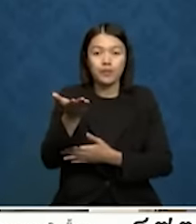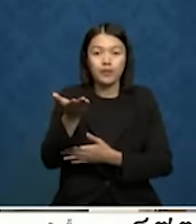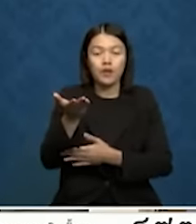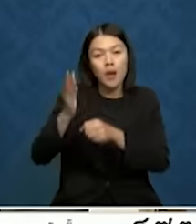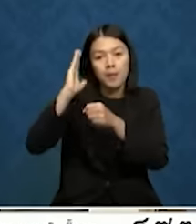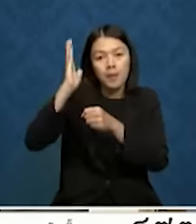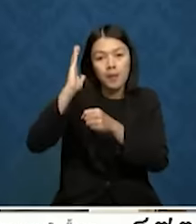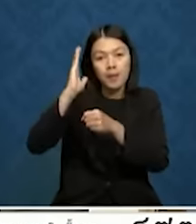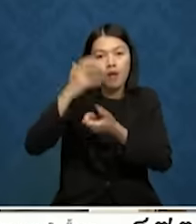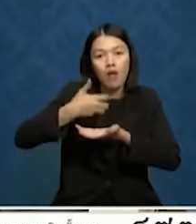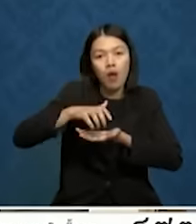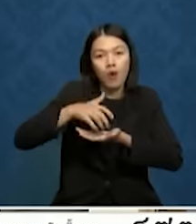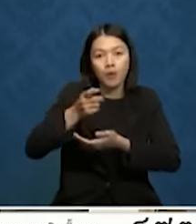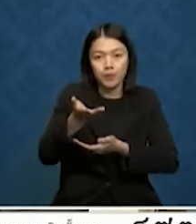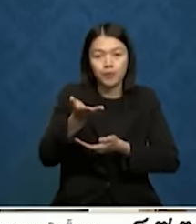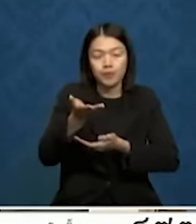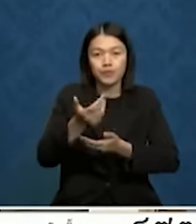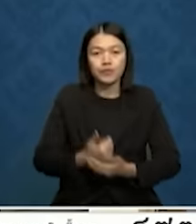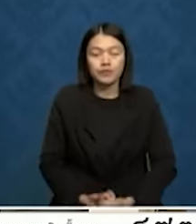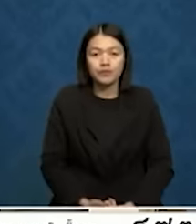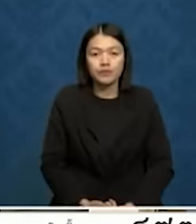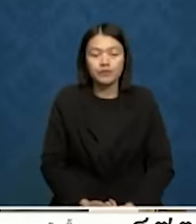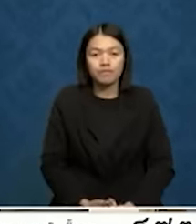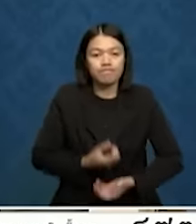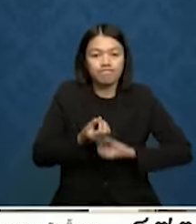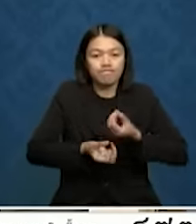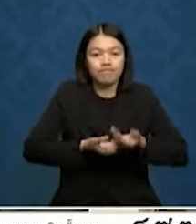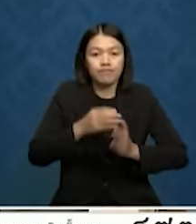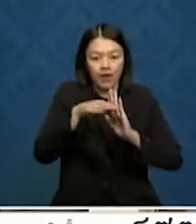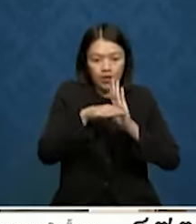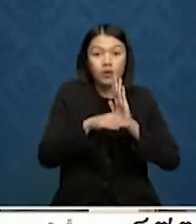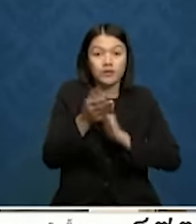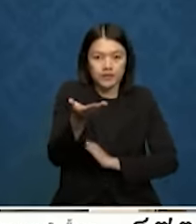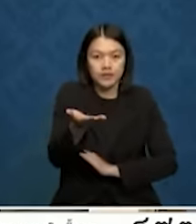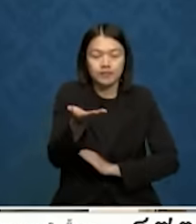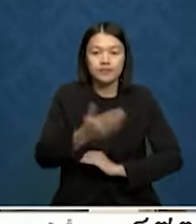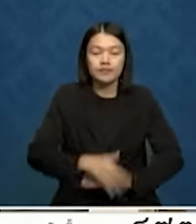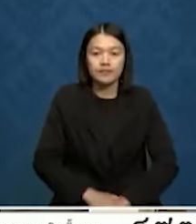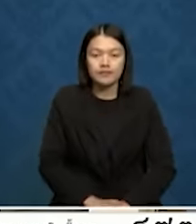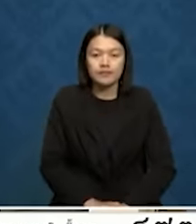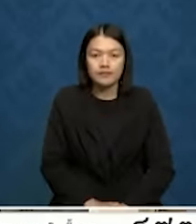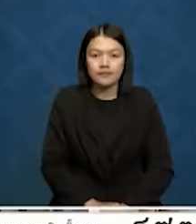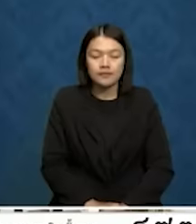ขออภิปรายหรือว่าขอให้ความเห็นในขั้นตอนนี้เชิญได้ครับได้ครับ